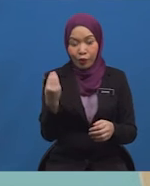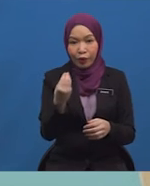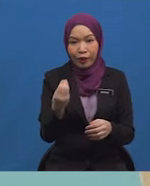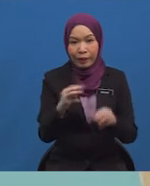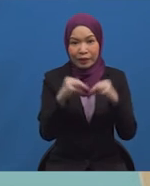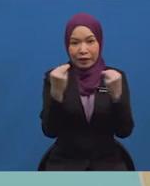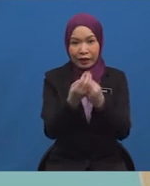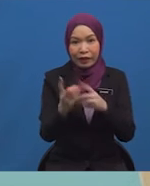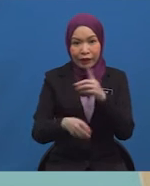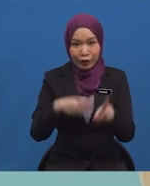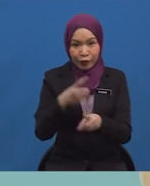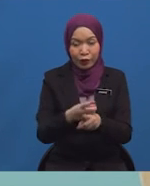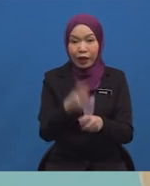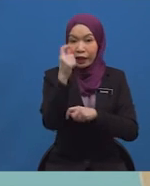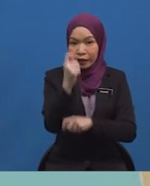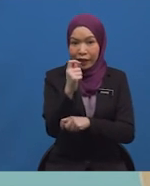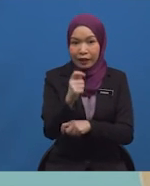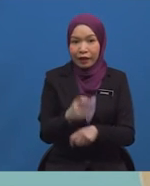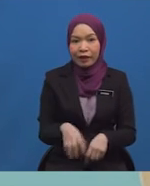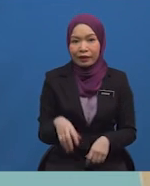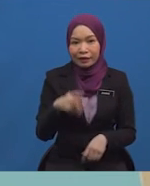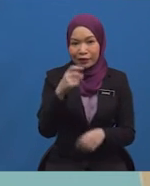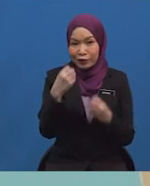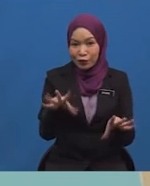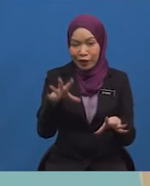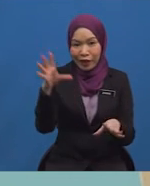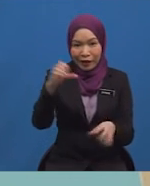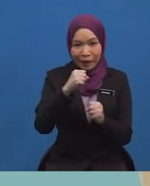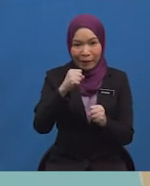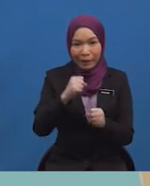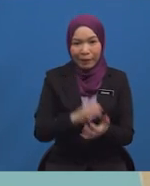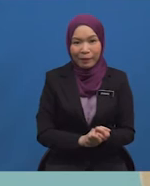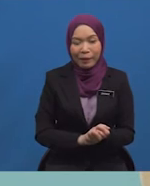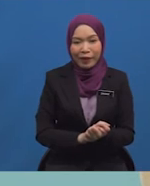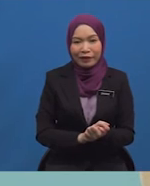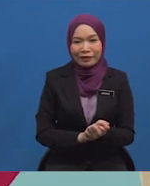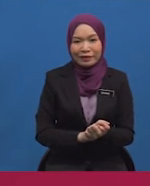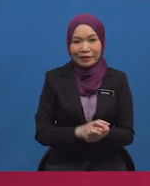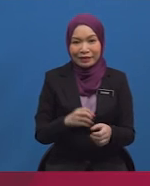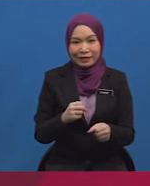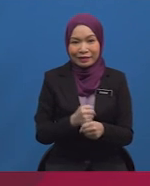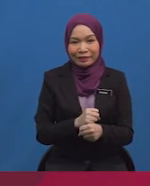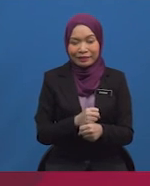Tahniah sekali lagi kerana dapat menyelesaikan satu lagi tajuk bersama cikgu.